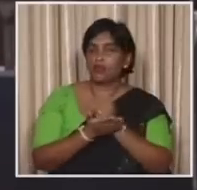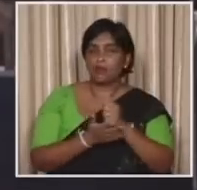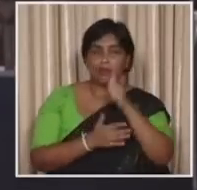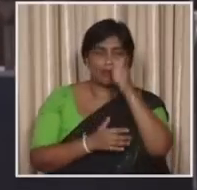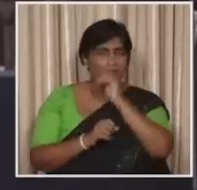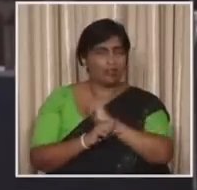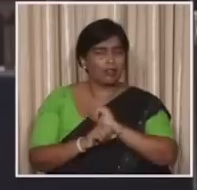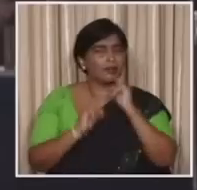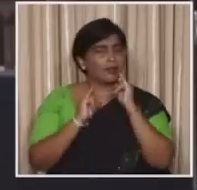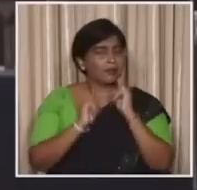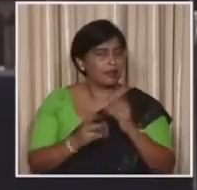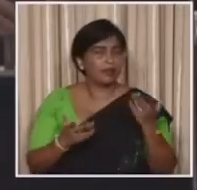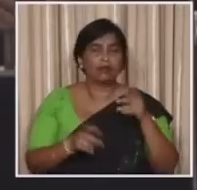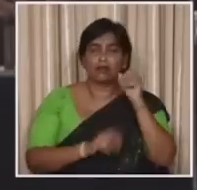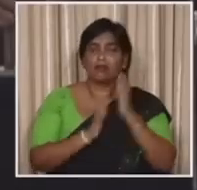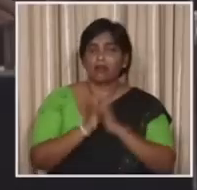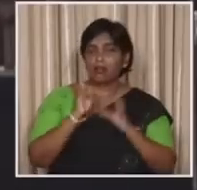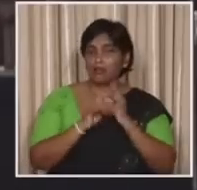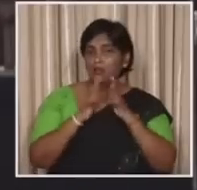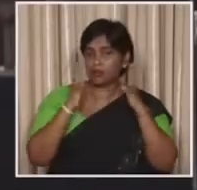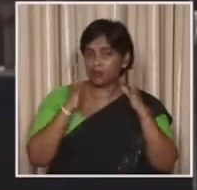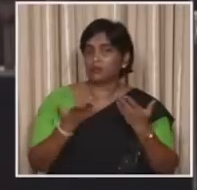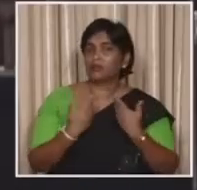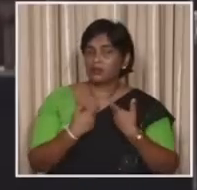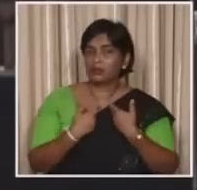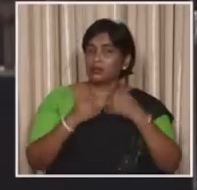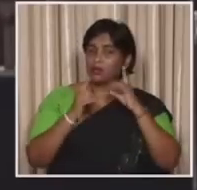කරපු නැති වැරදි කරපු නැති මන්ත්‍රීවරු ගොඩක් ඉන්නවා අපි වගේ.